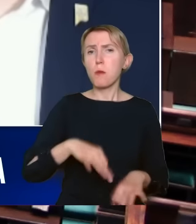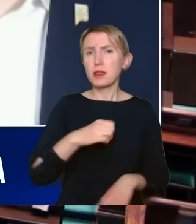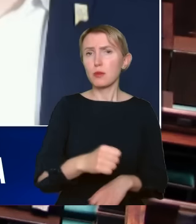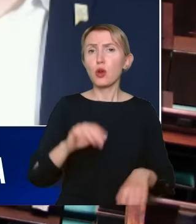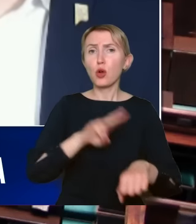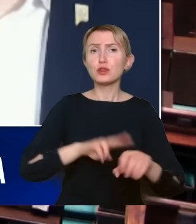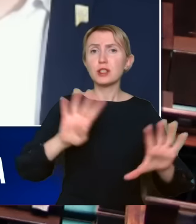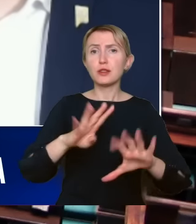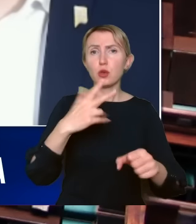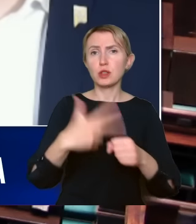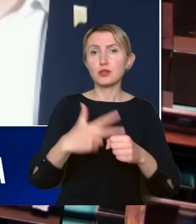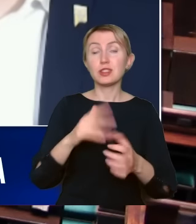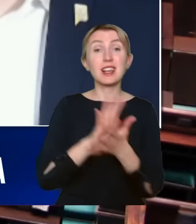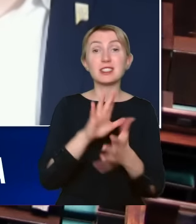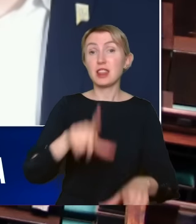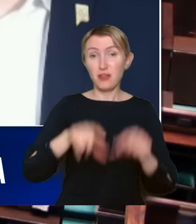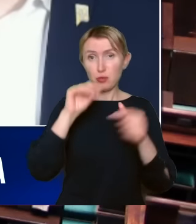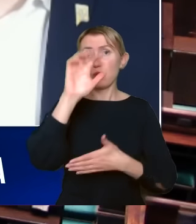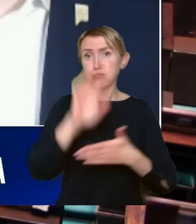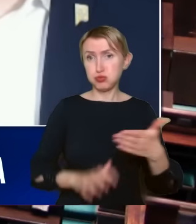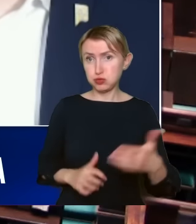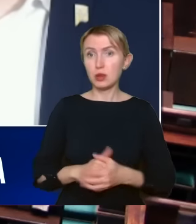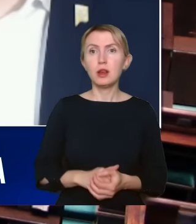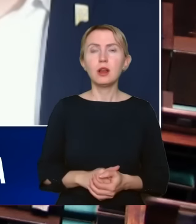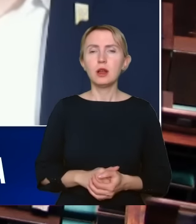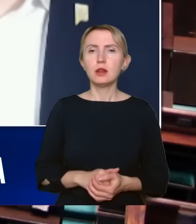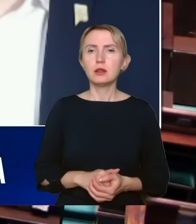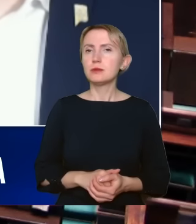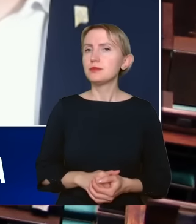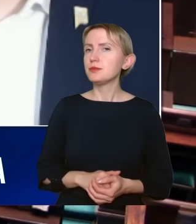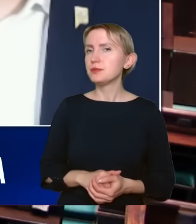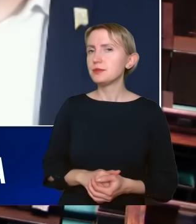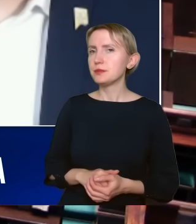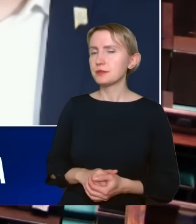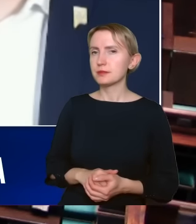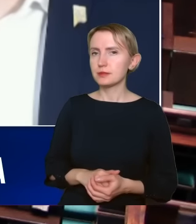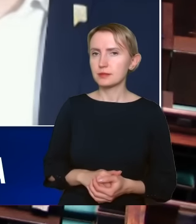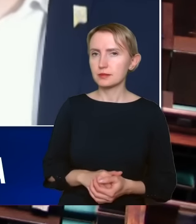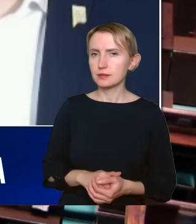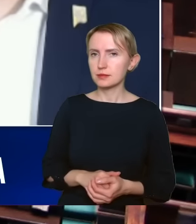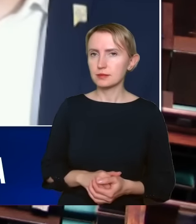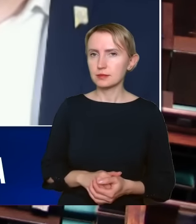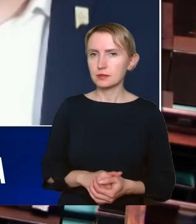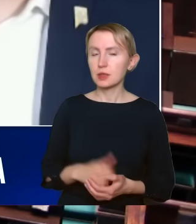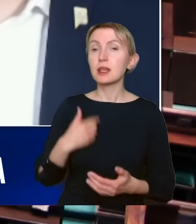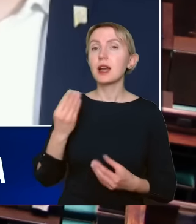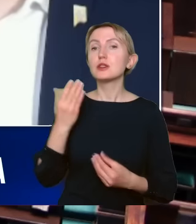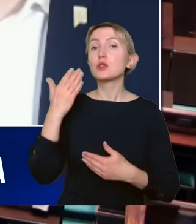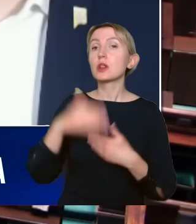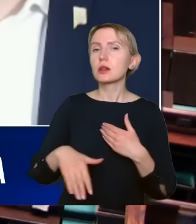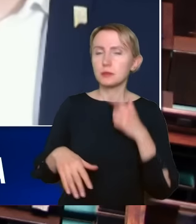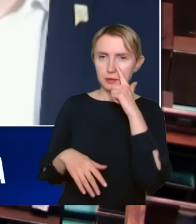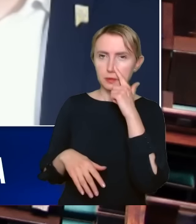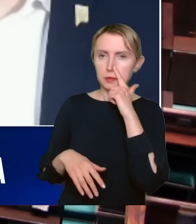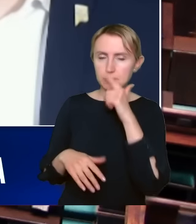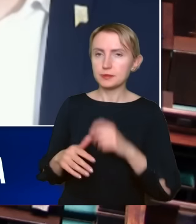9:30, Gazeta Wyborcza to opisała. Już żeby pan nie miał wątpliwości. Jeszcze pozwolę sobie dokończyć, bo pan poseł...